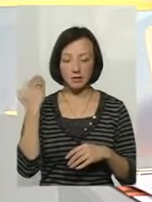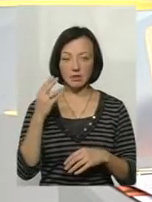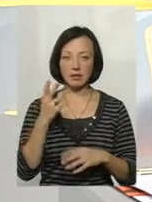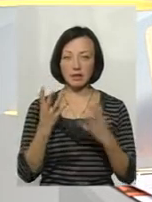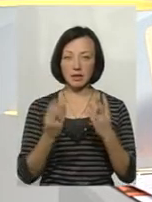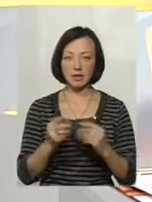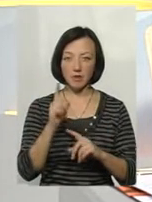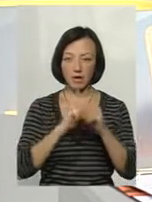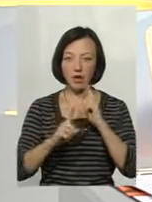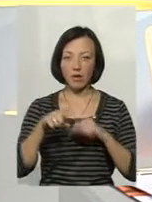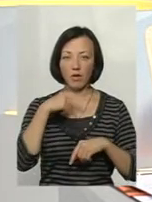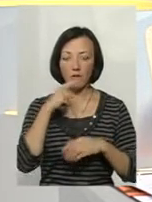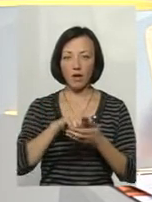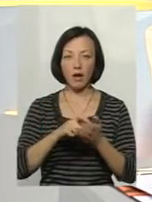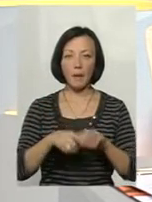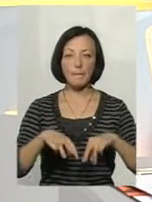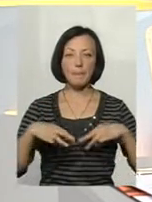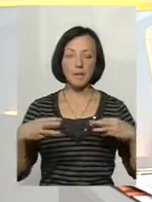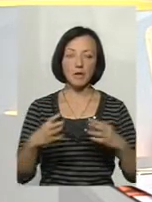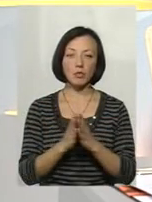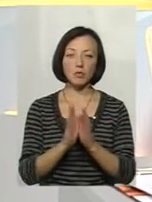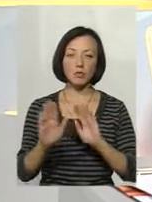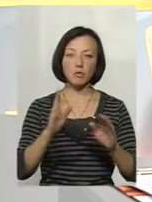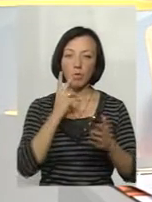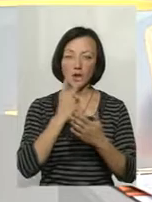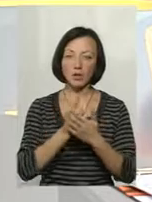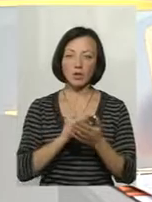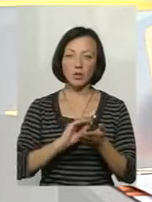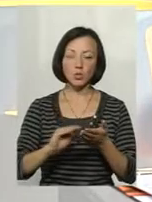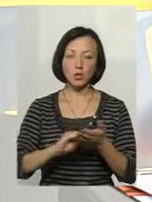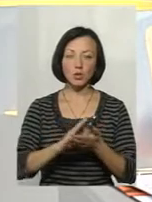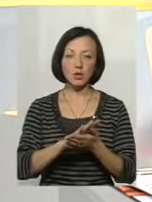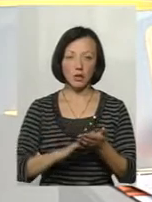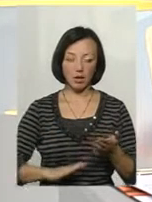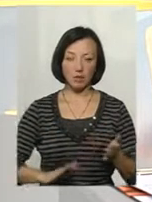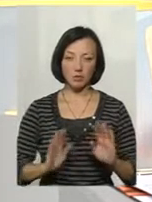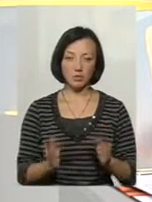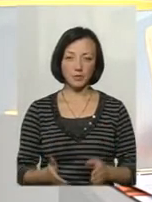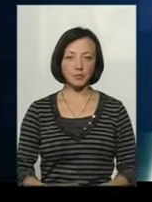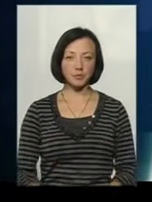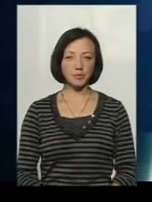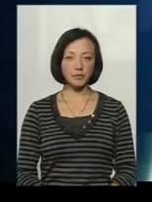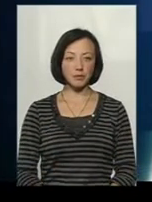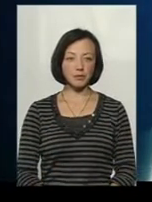нараді говорили і в Кабміні. Прошу режисера показати сюжет, і далі ми продовжимо розмову.